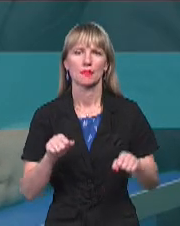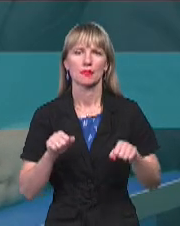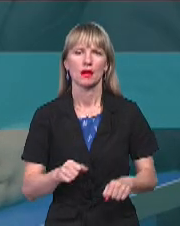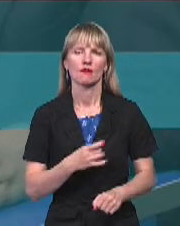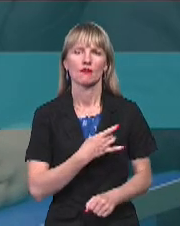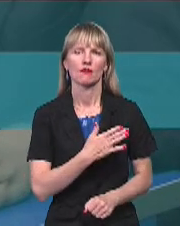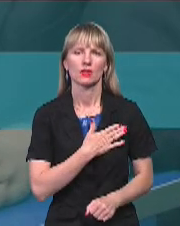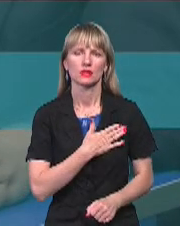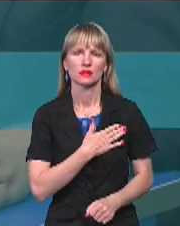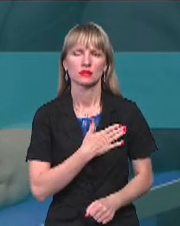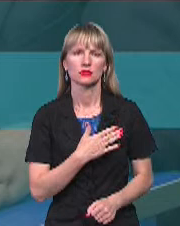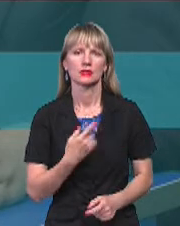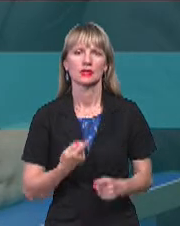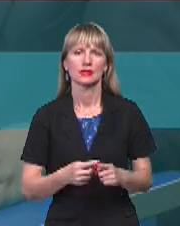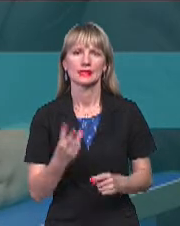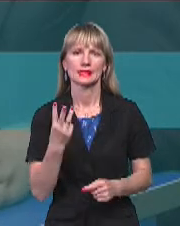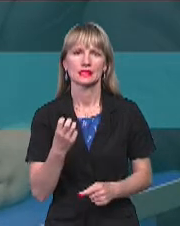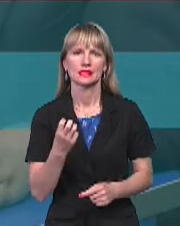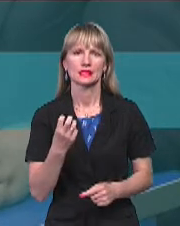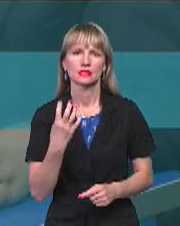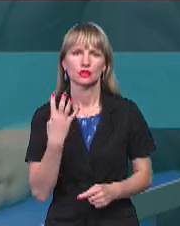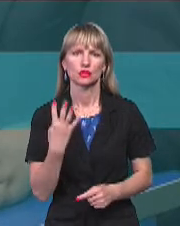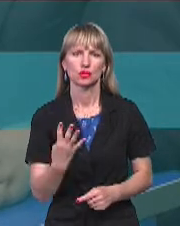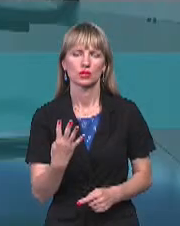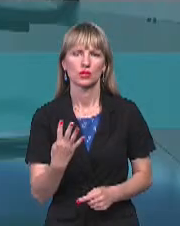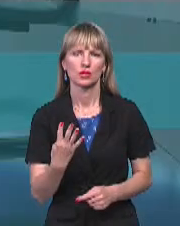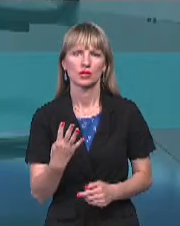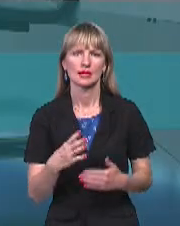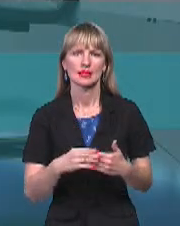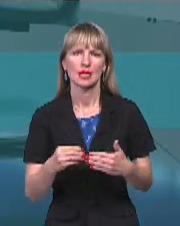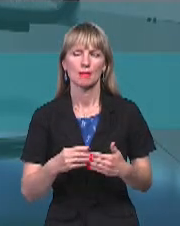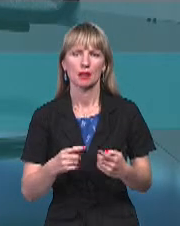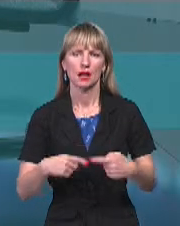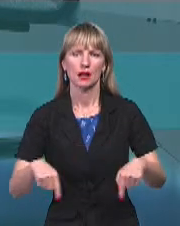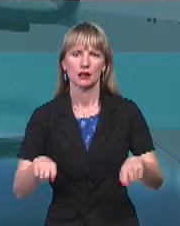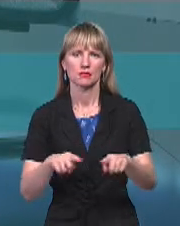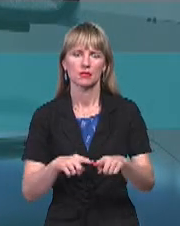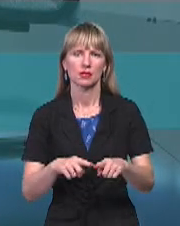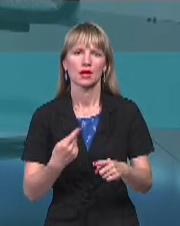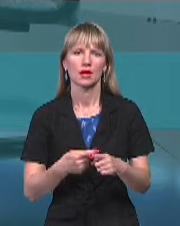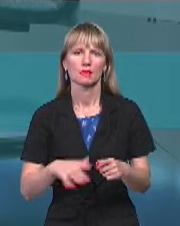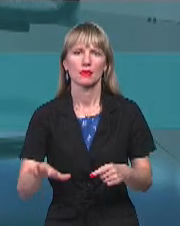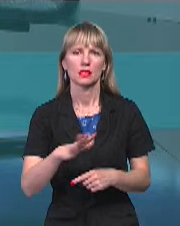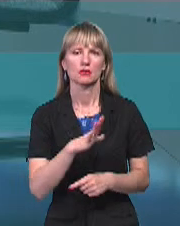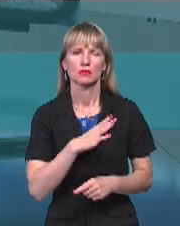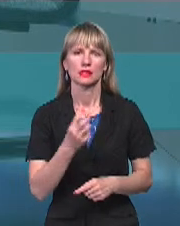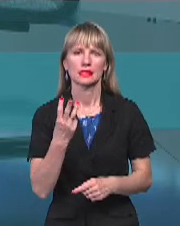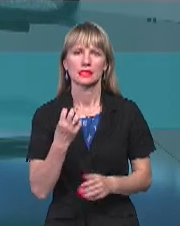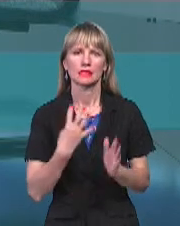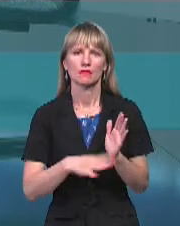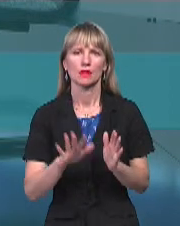власності. Це 304 ділянки з цього масиву. Цей масив був 395